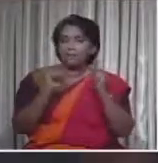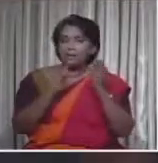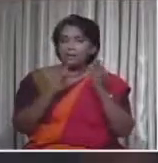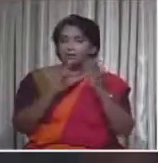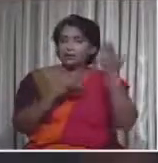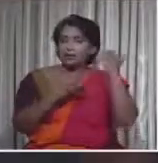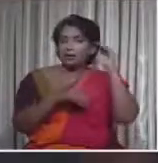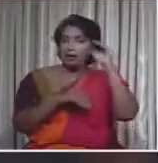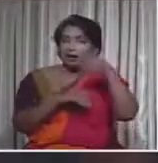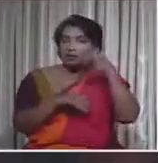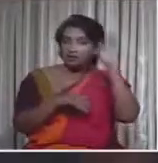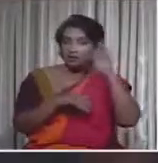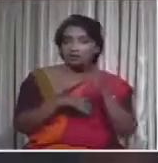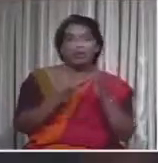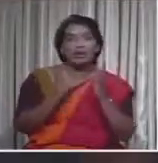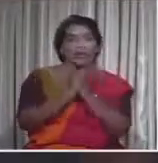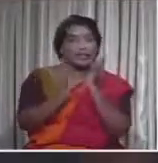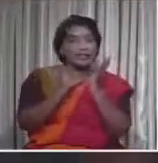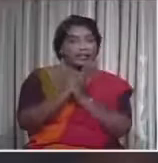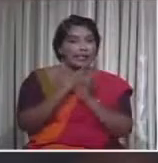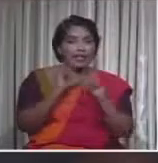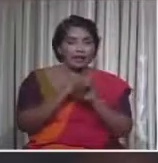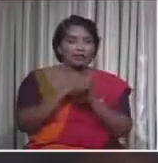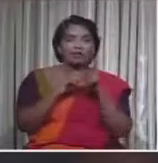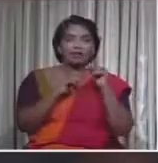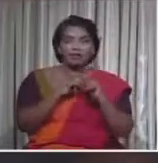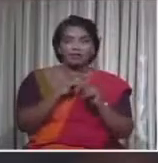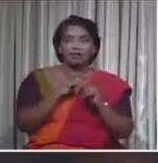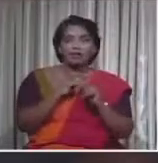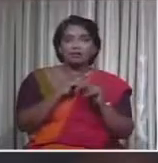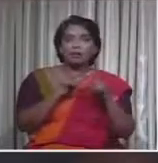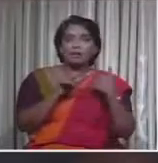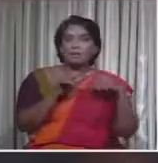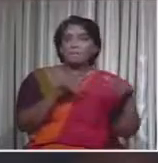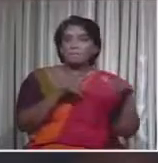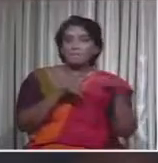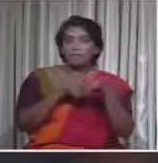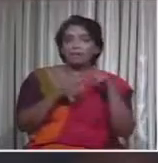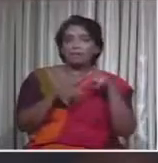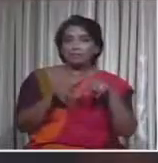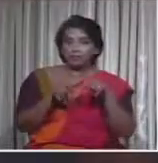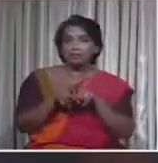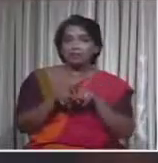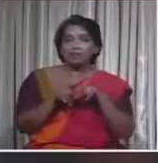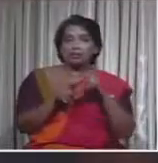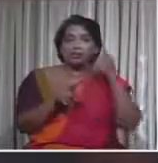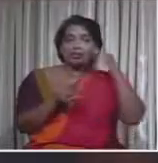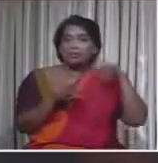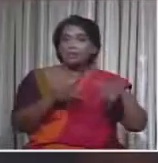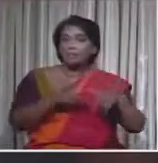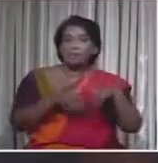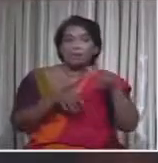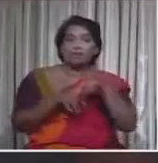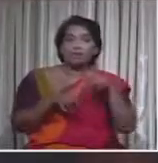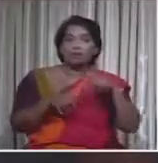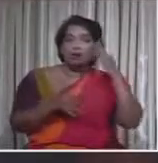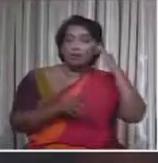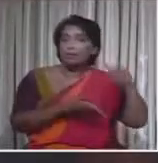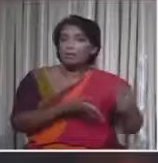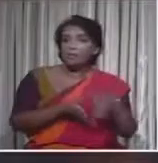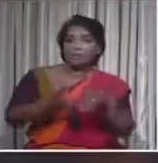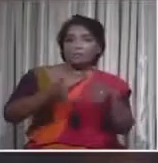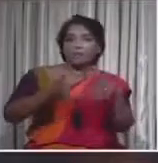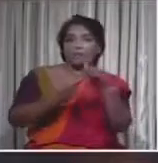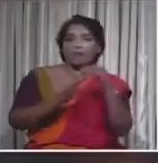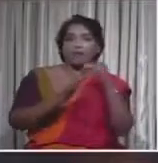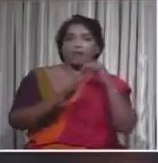ඉස්සර වනාලියාවේ කැලෑරොදෙන් ඊළඟට ඊට පස්සේ තාර පාරේ ආවා. දැන් කාපට් පාරේ ඇවිල්ලා